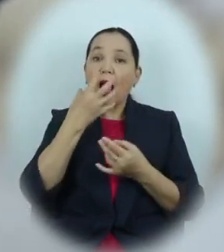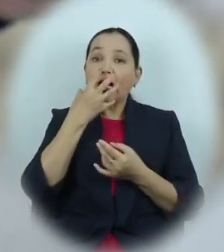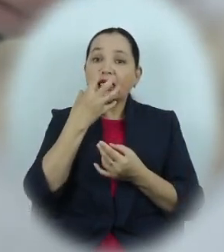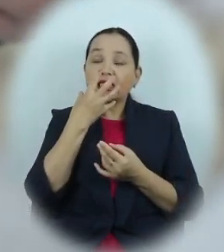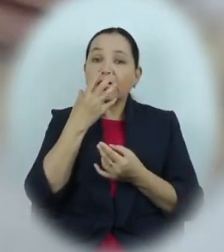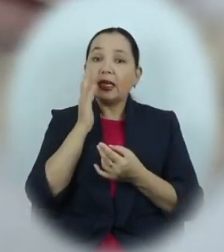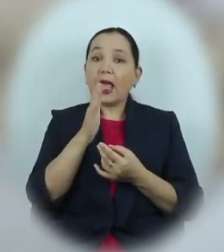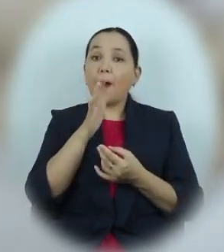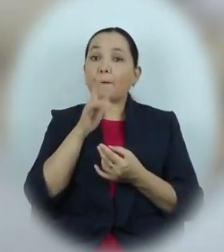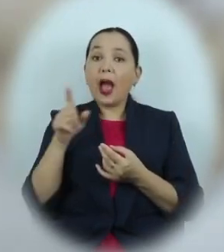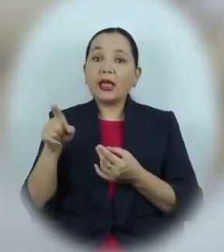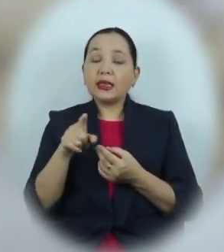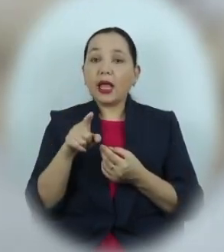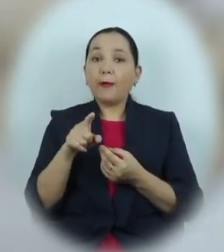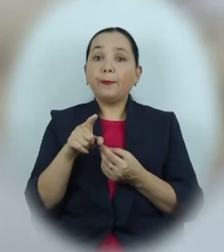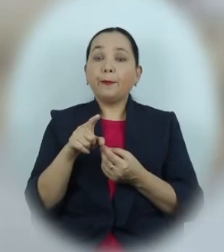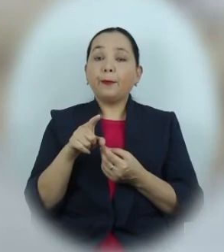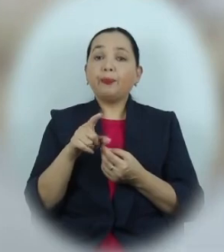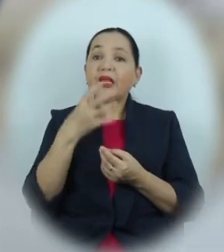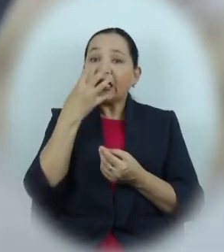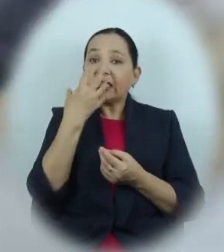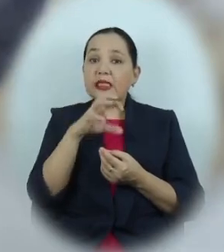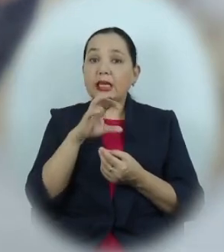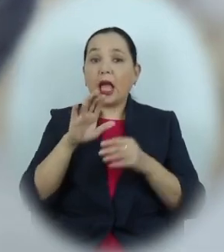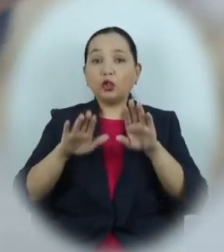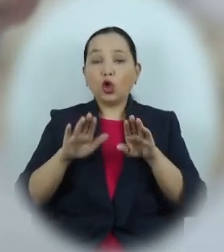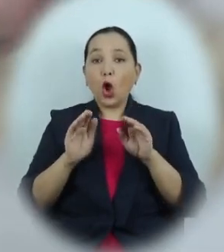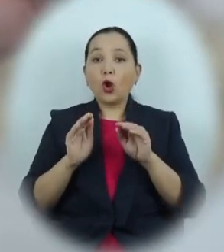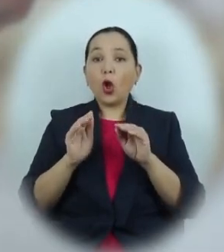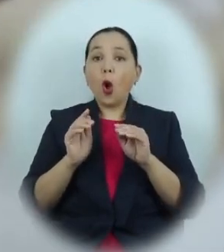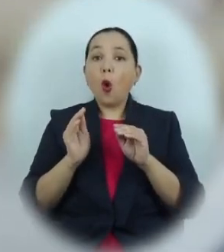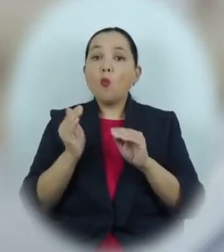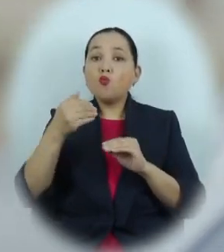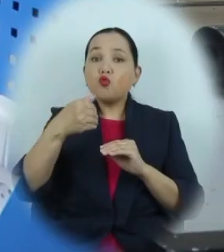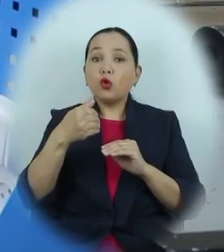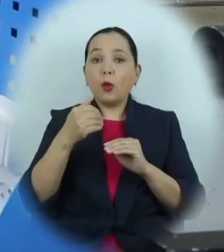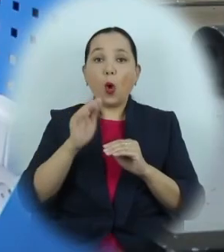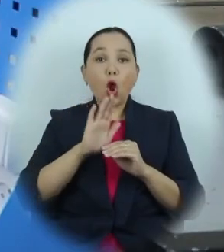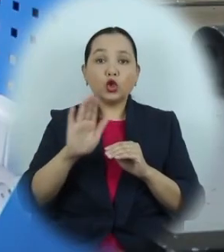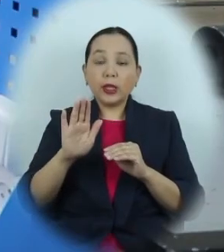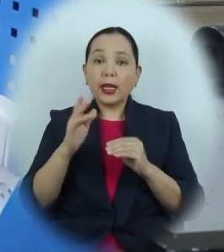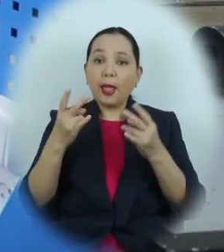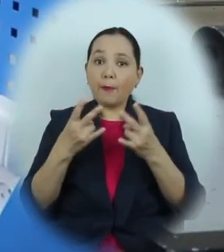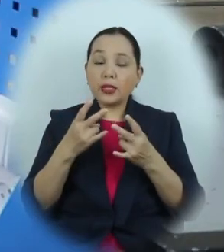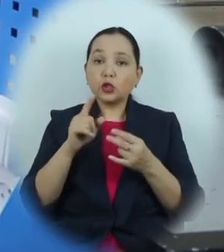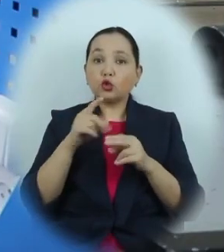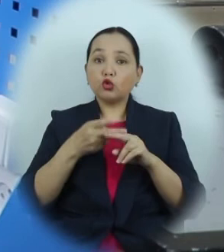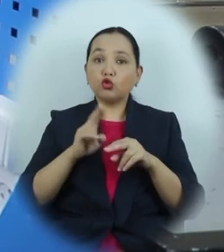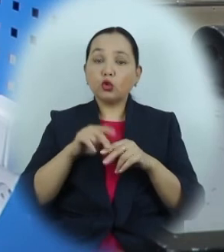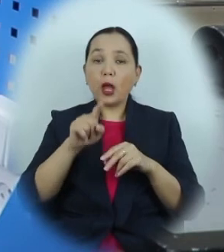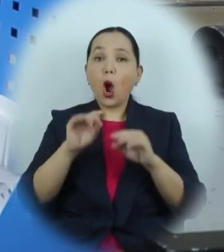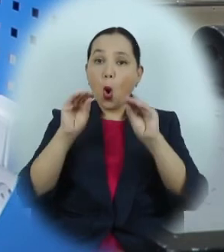qizdirgan paytimiz qizdirgan joyimiz bukilib qolish kerak emas. Hozir endi bu